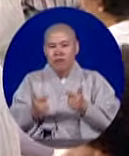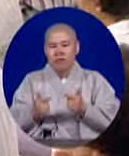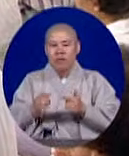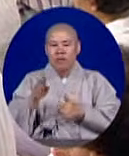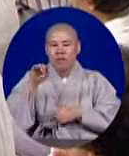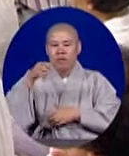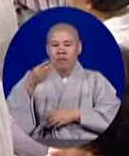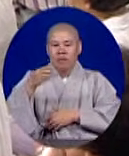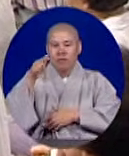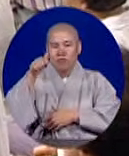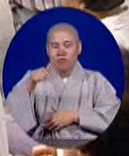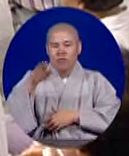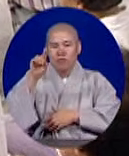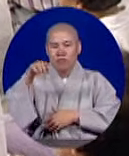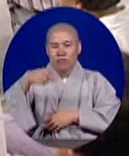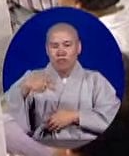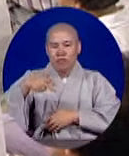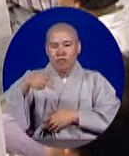불구부정이요,